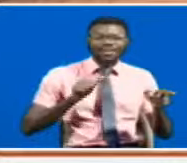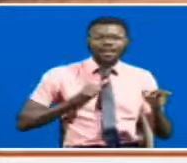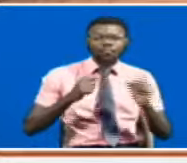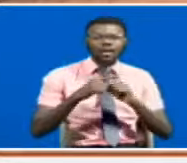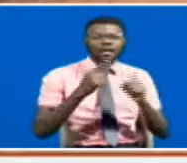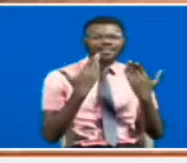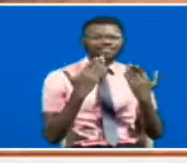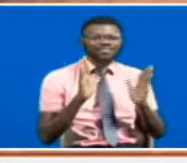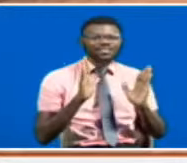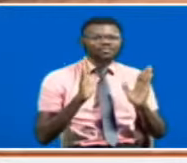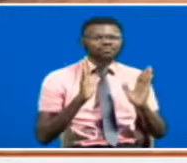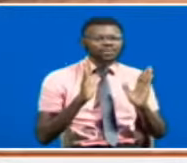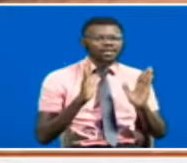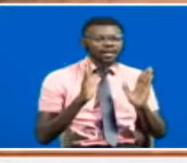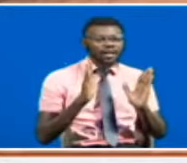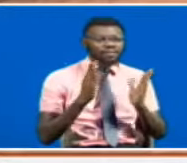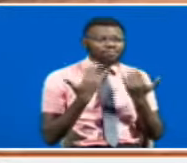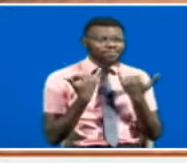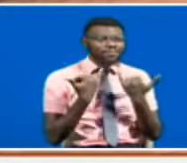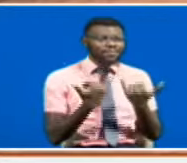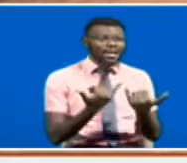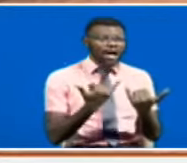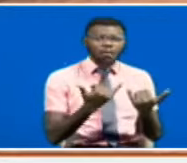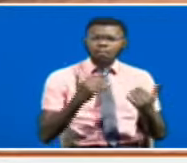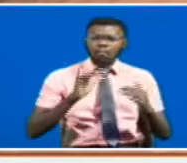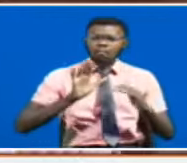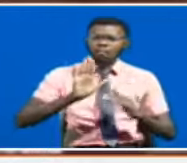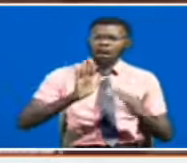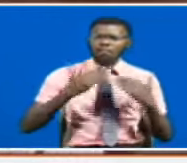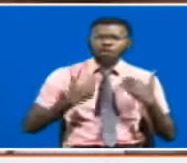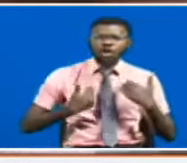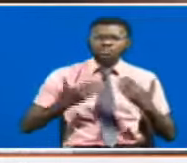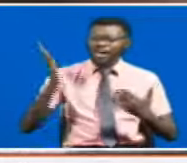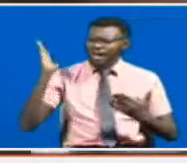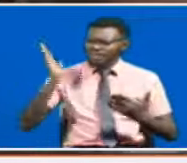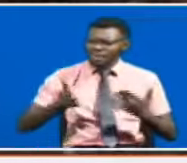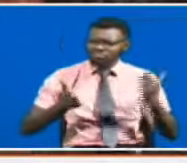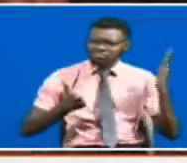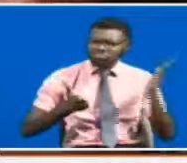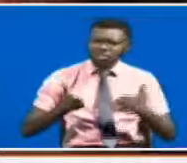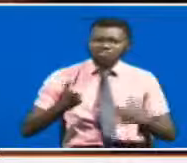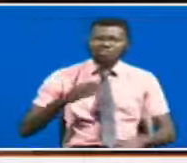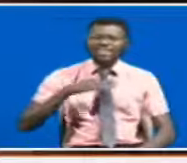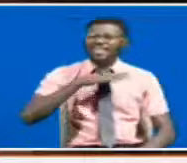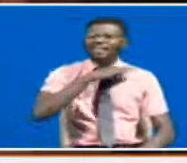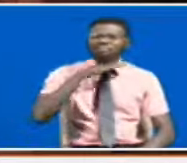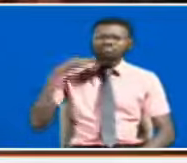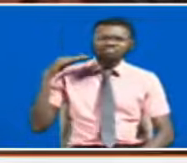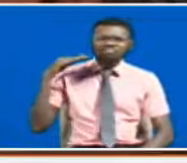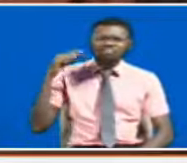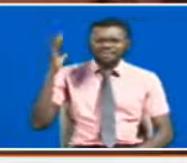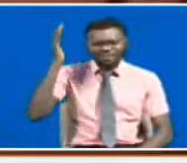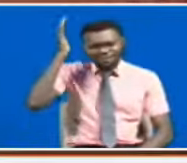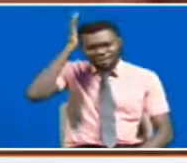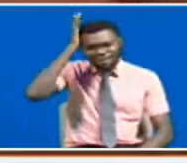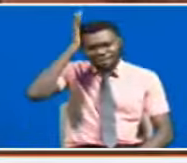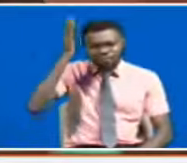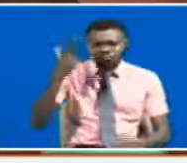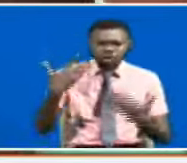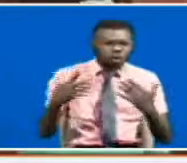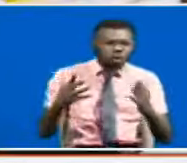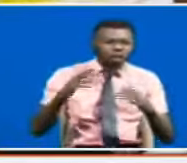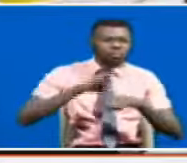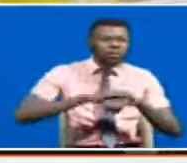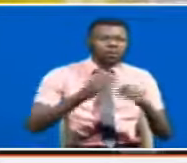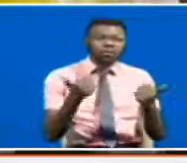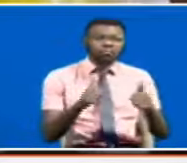walitambua kiwiliwili cha mwana wao ukiwa umekata katwa vipande, kichwa chake kisijulikane kilipo hadi sasa.